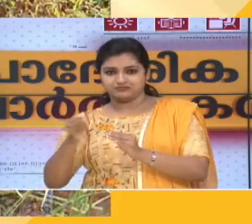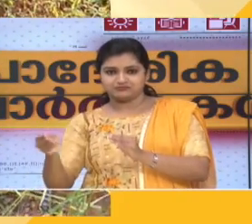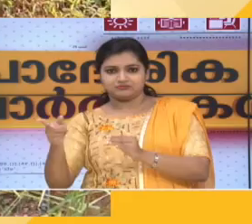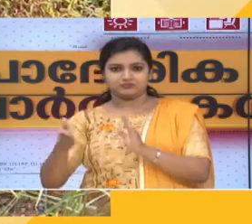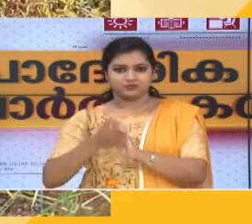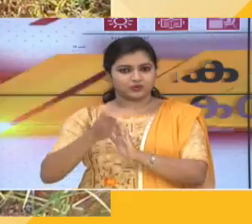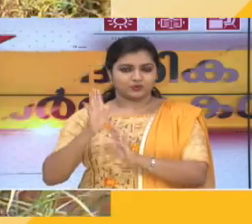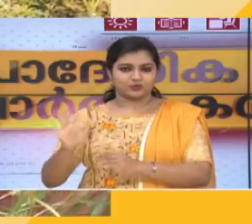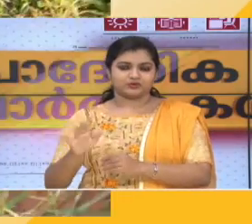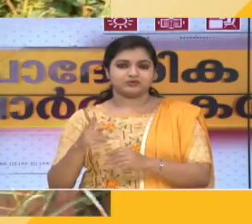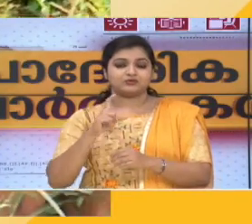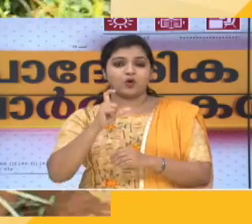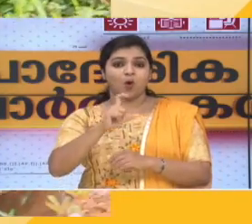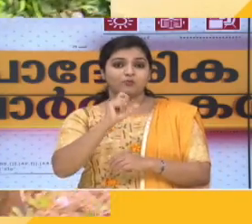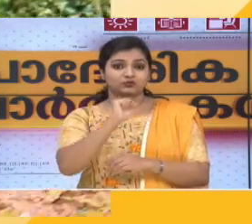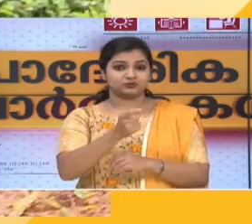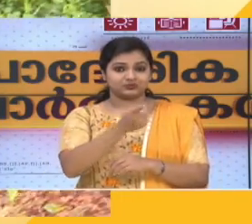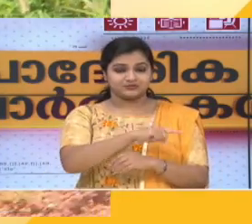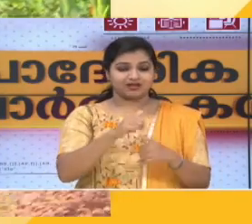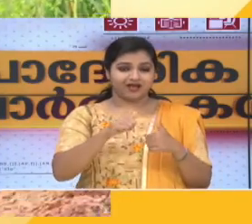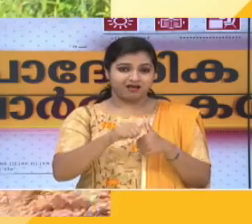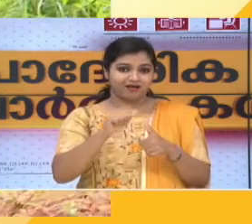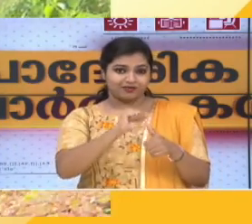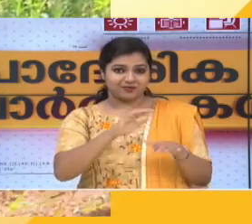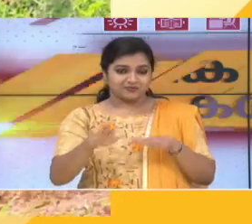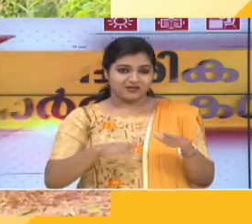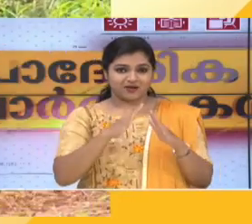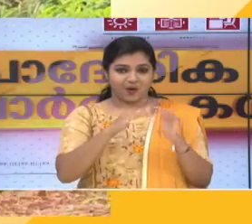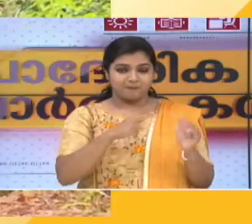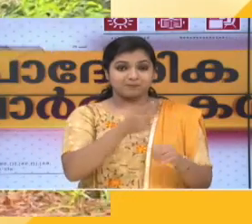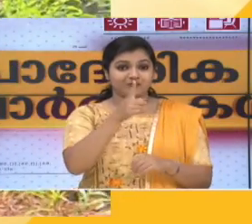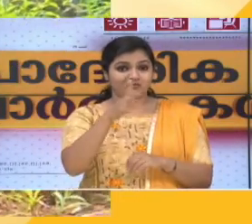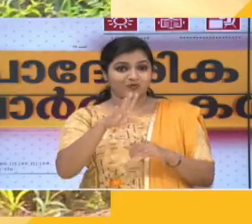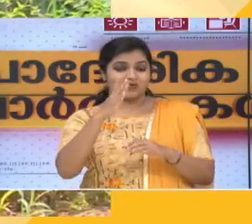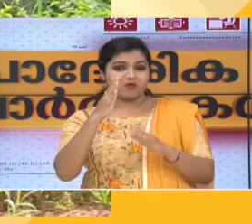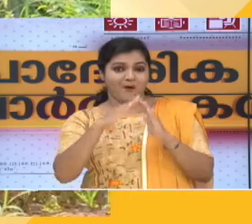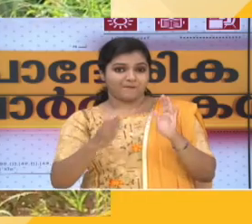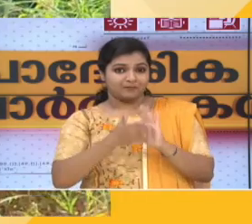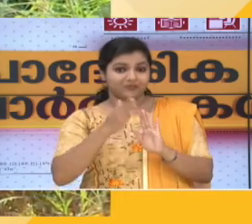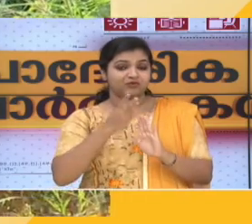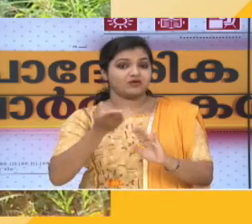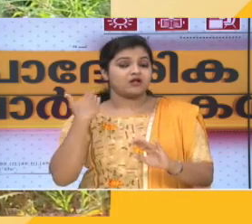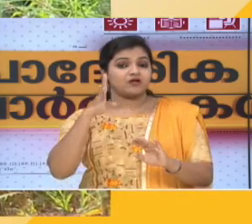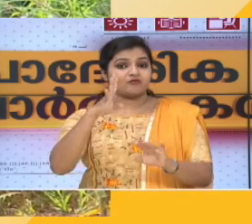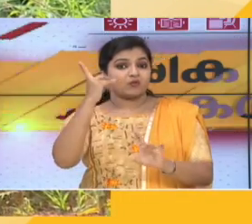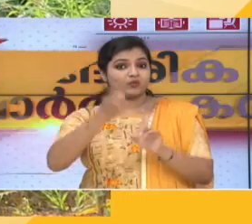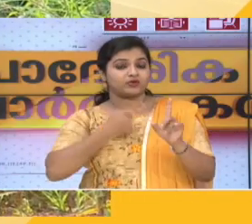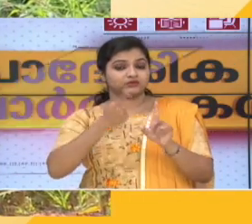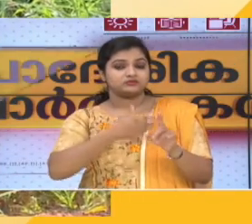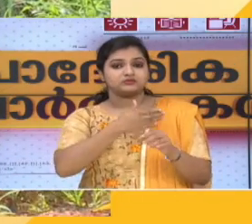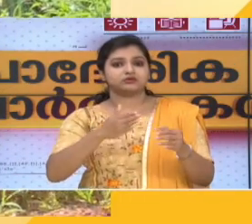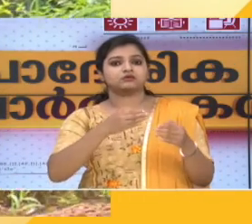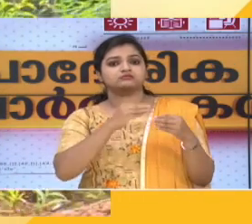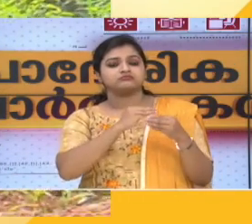കൊണ്ടിരിക്കുമ്പോൾ നഗരസഭയുടെ അഗതി ആശ്രയ പദ്ധതി പ്രകാരം നിർമ്മിക്കുന്ന 14 വീടുകളുടെ പണി കഴിഞ്ഞ 4 വർഷമായി